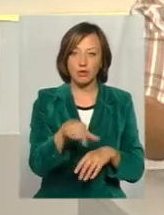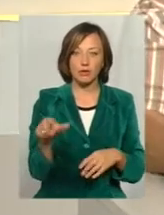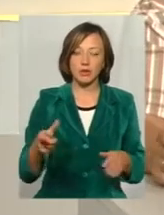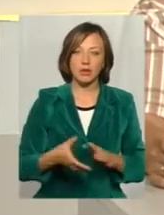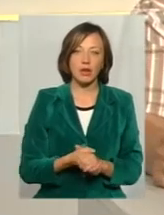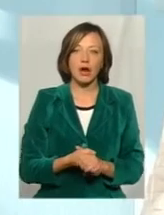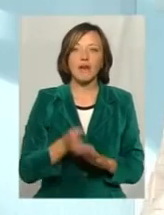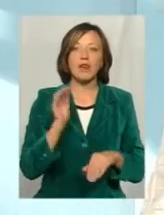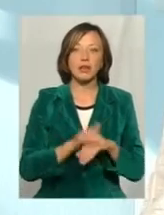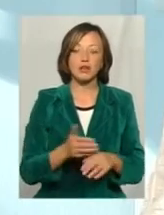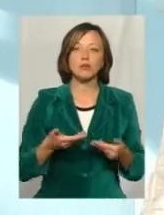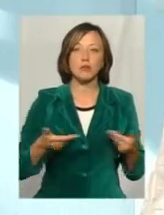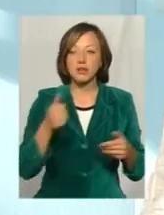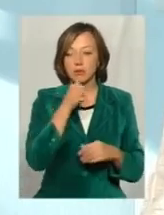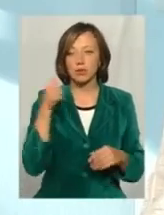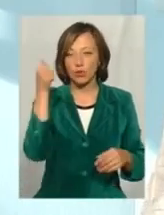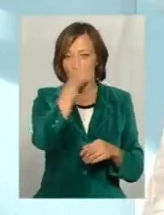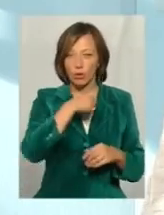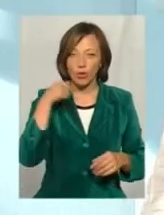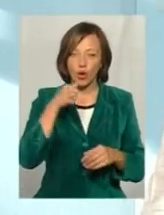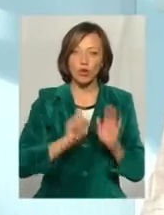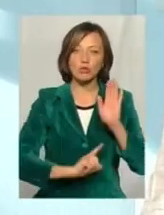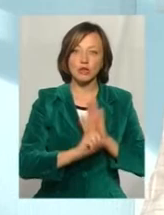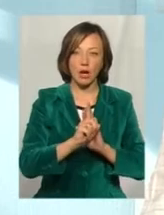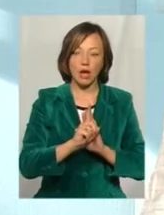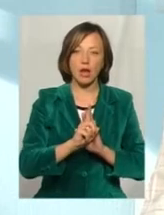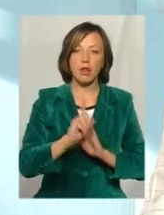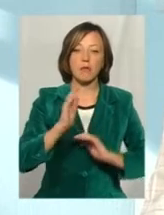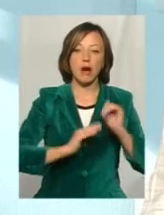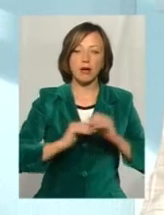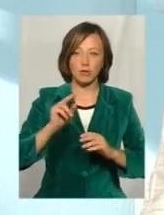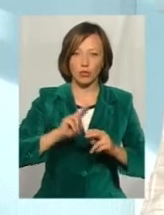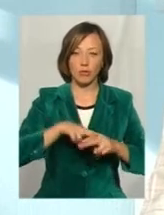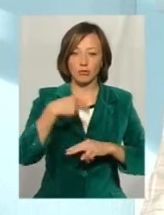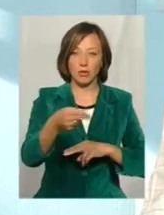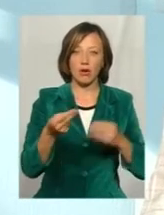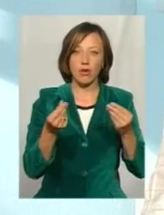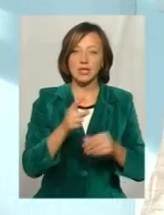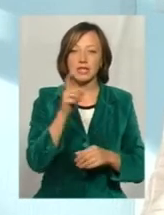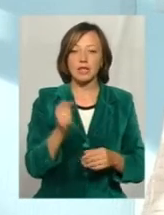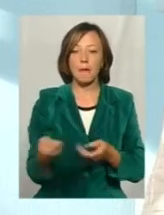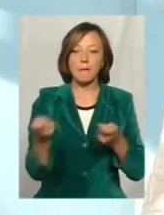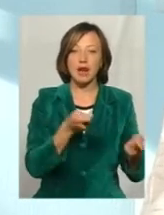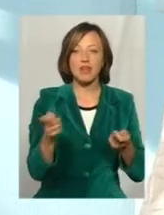Фактично, ми з минулого року розпочали практику відшкодування перевізникам